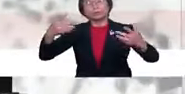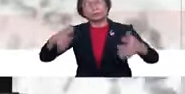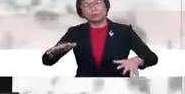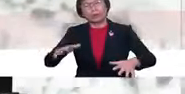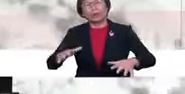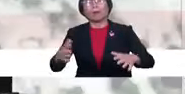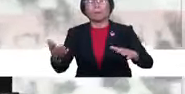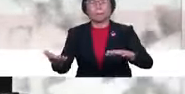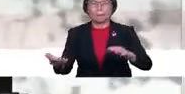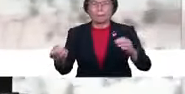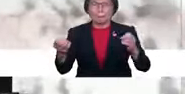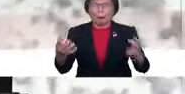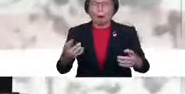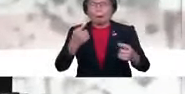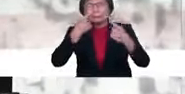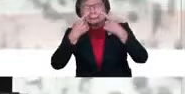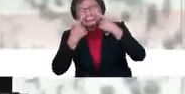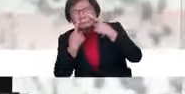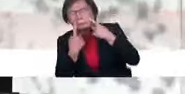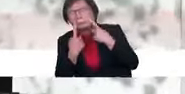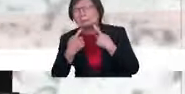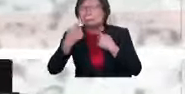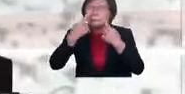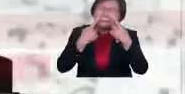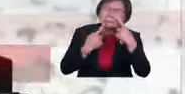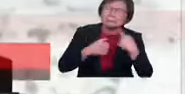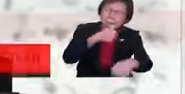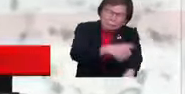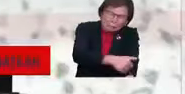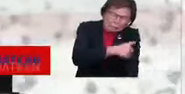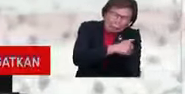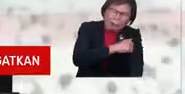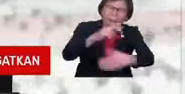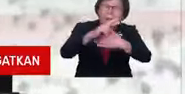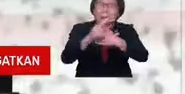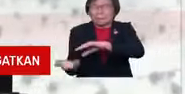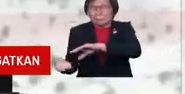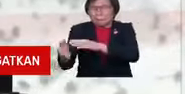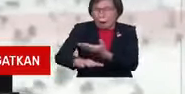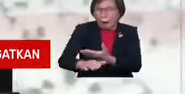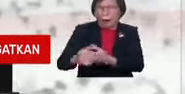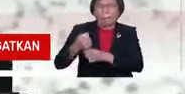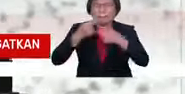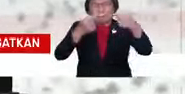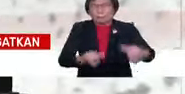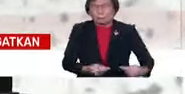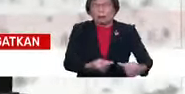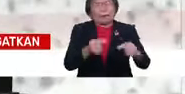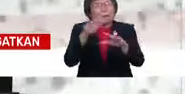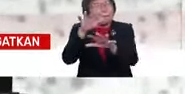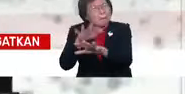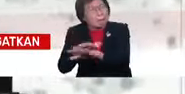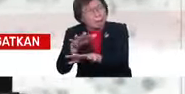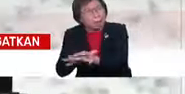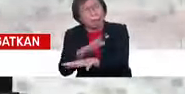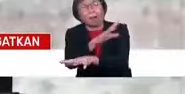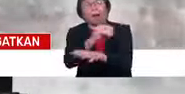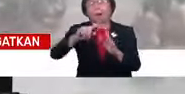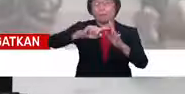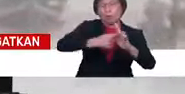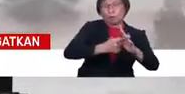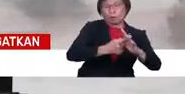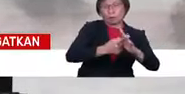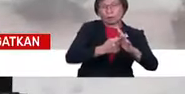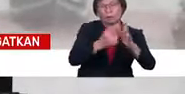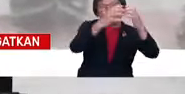telah menumpahkan air mata keringat dan darah para pejuang yang bukan sedikit bermula